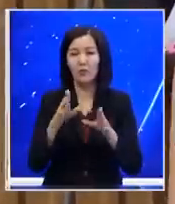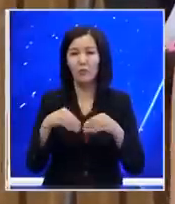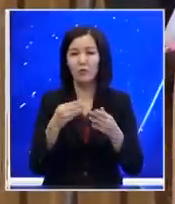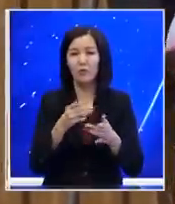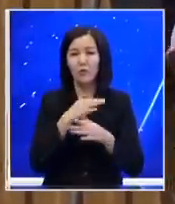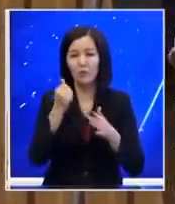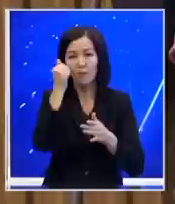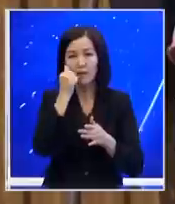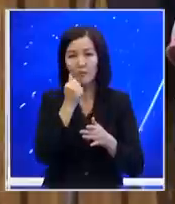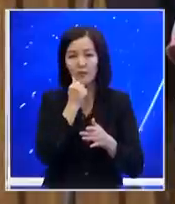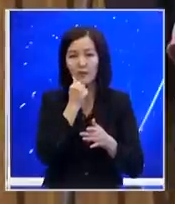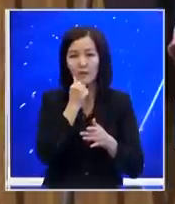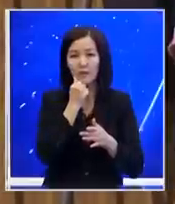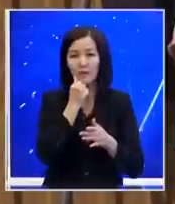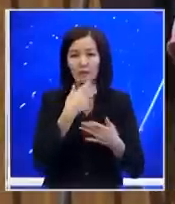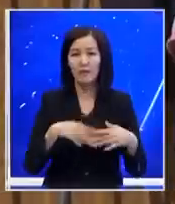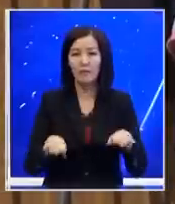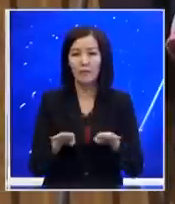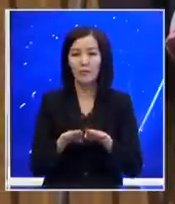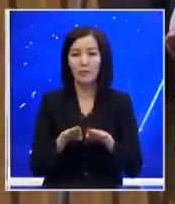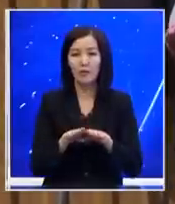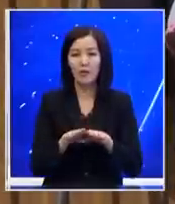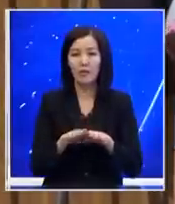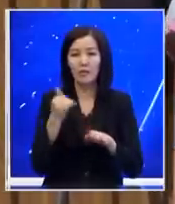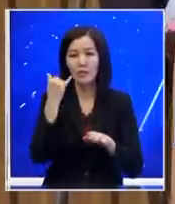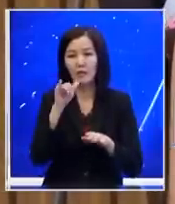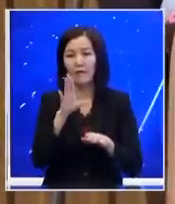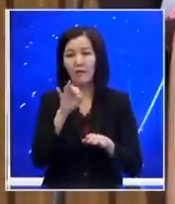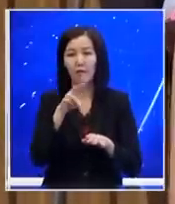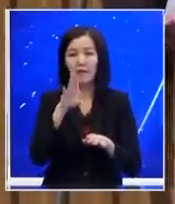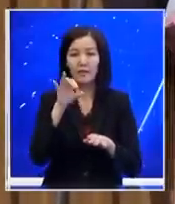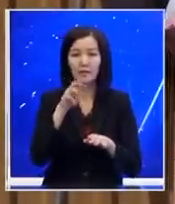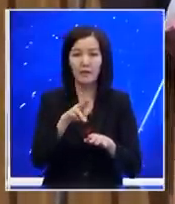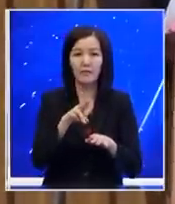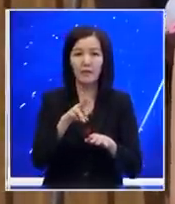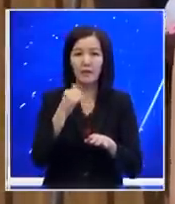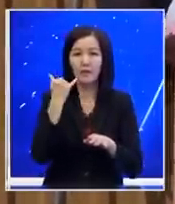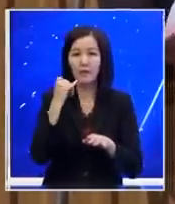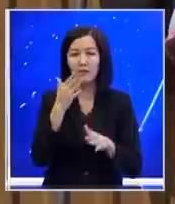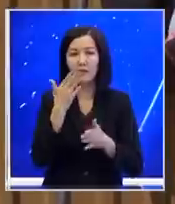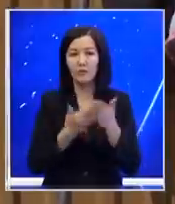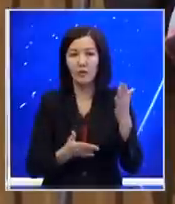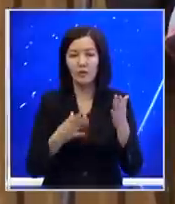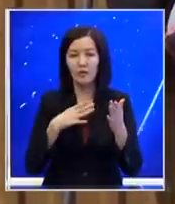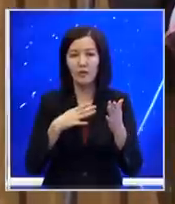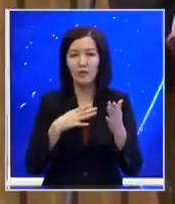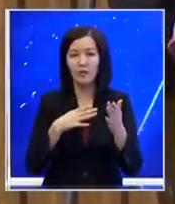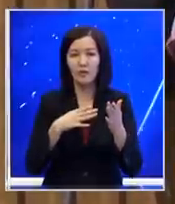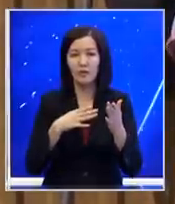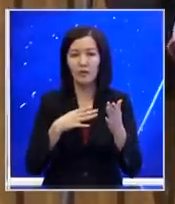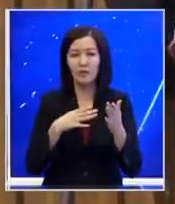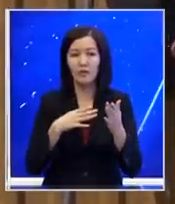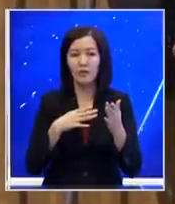рахмет. Бұндай нәрсені бізде мына телефонда, WhatsApp-та көп балалы аналар араласамыз,